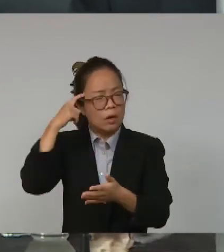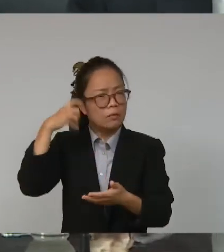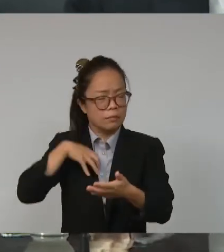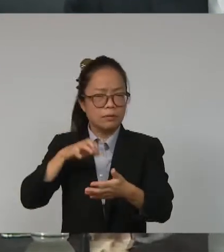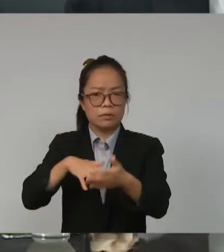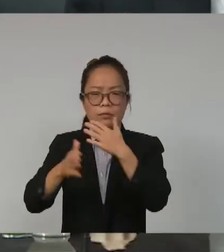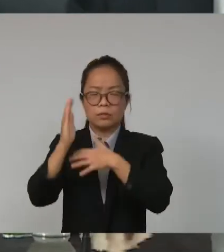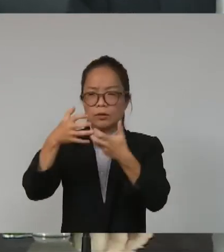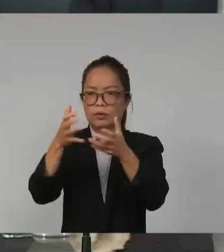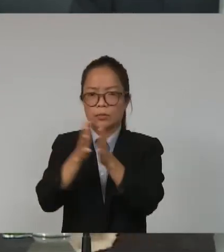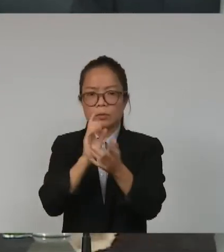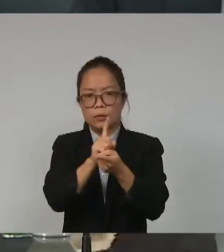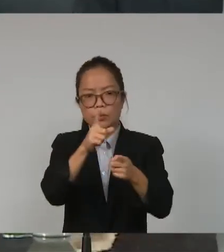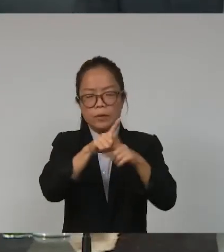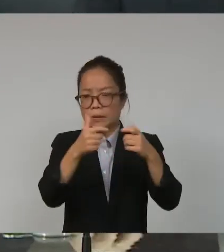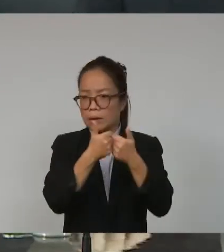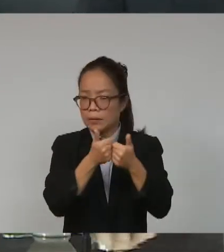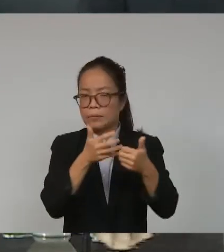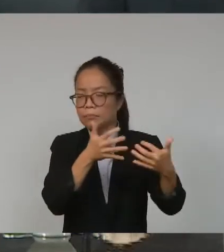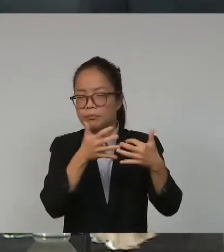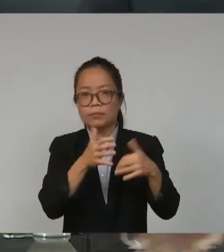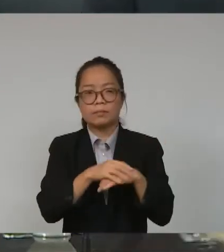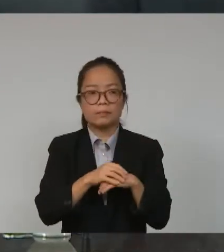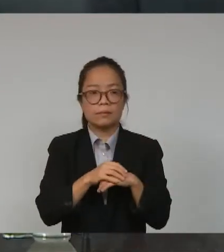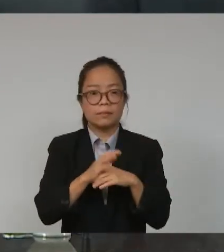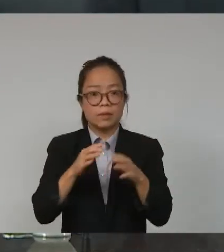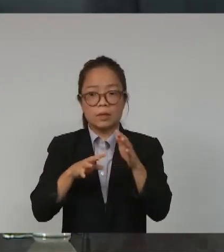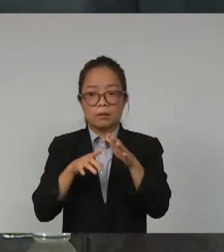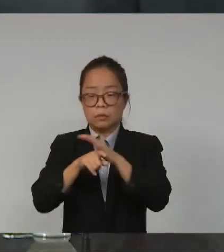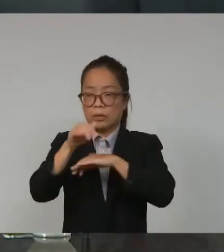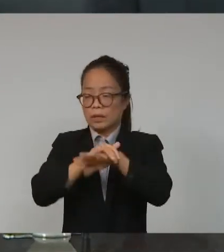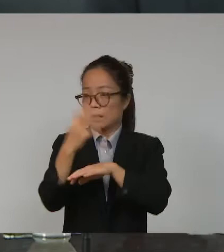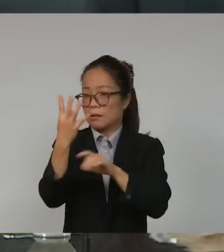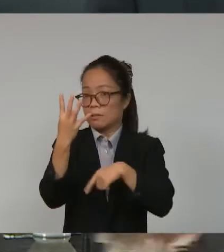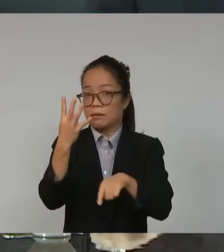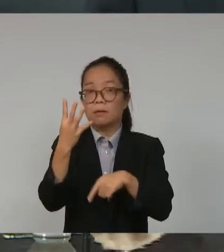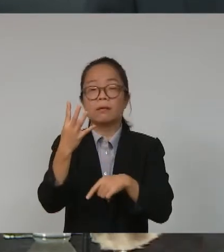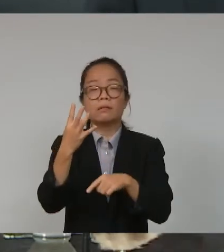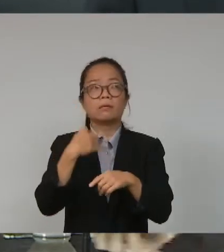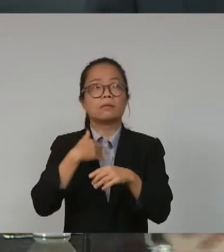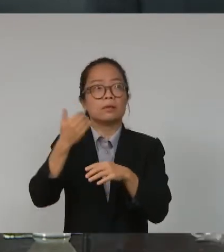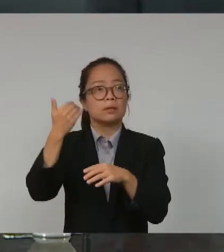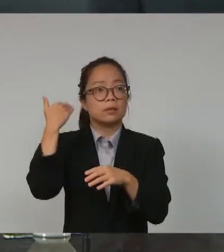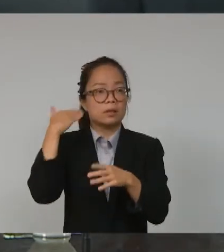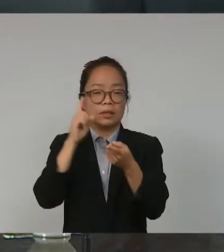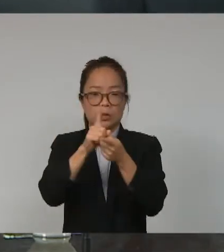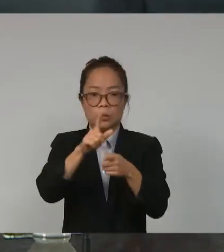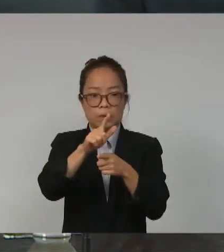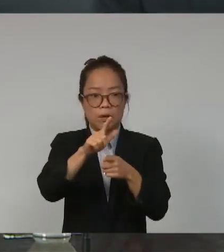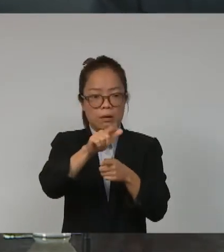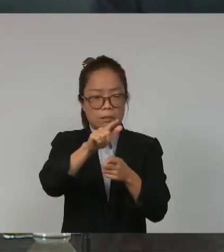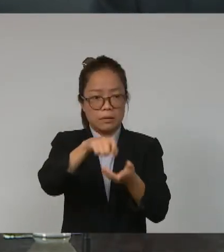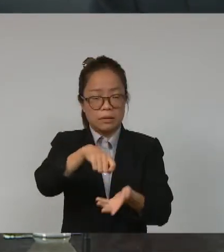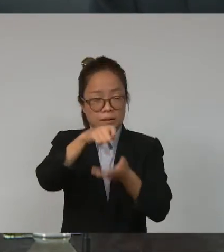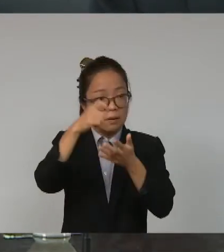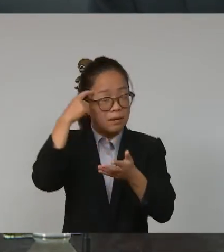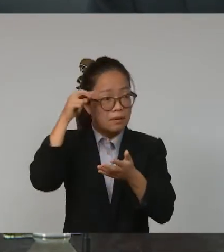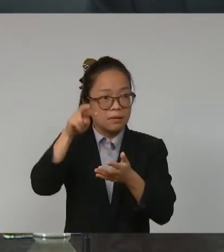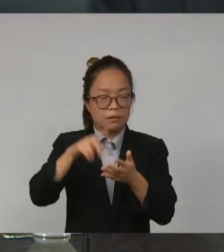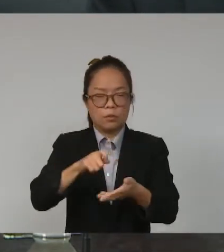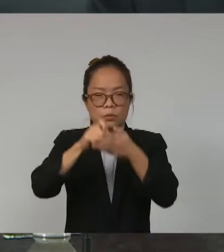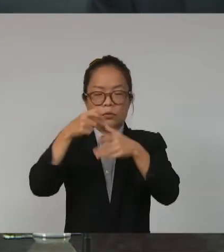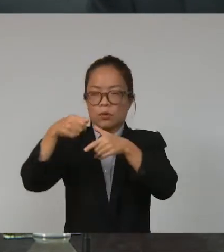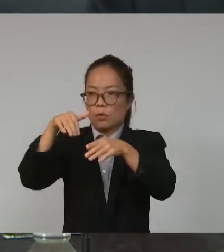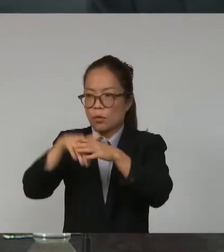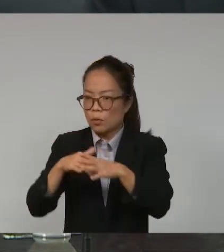尊重大会的职权。好，那四位学者专家，其实以陈新秀老师的意见来说，其实就是主张公投